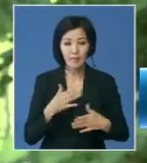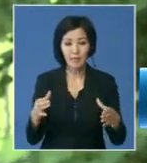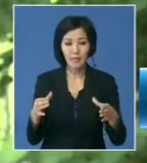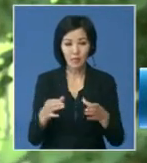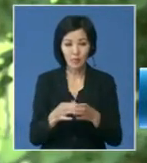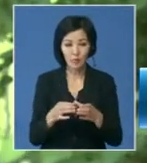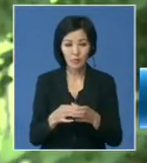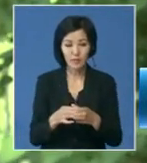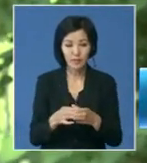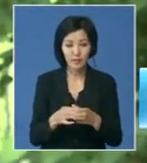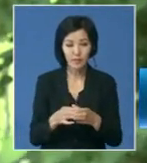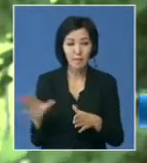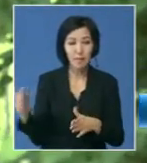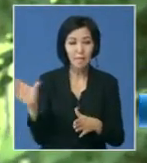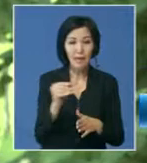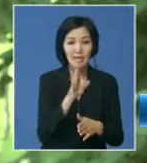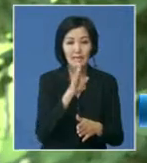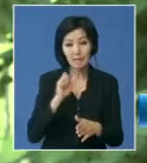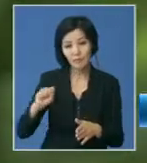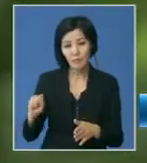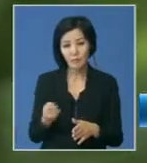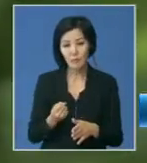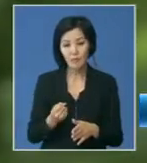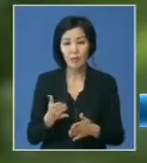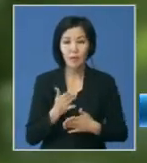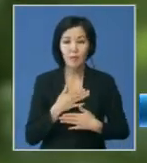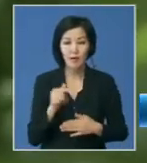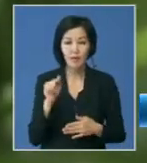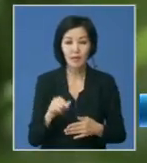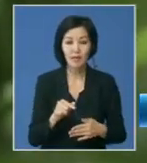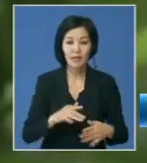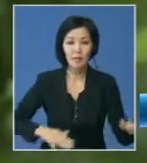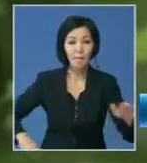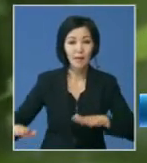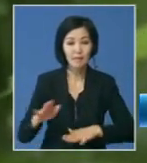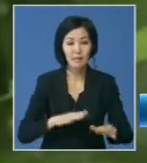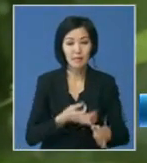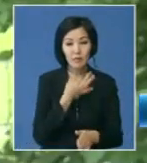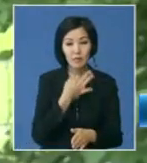отрядымыздағы барлық қыздармен доспын. Маған мұнда бассейнде ұнады.